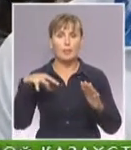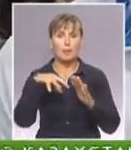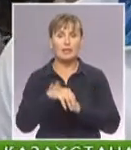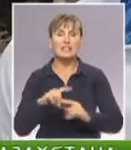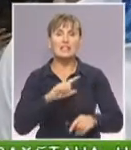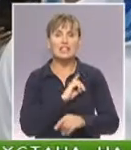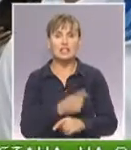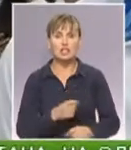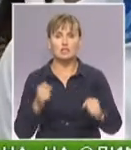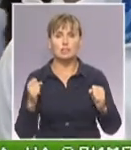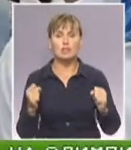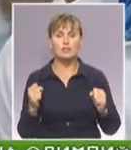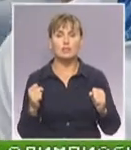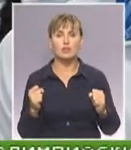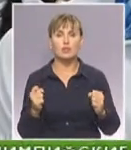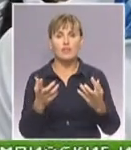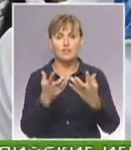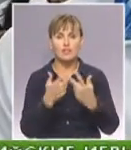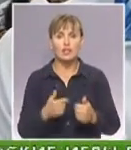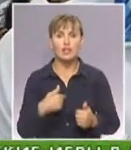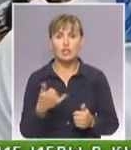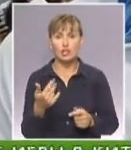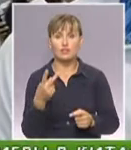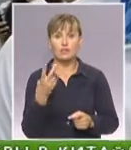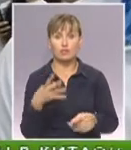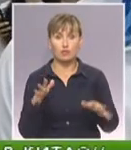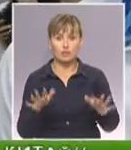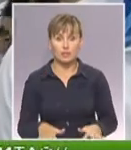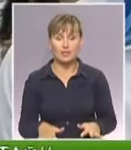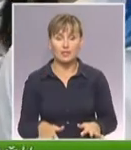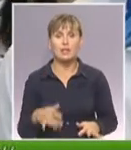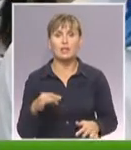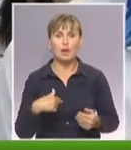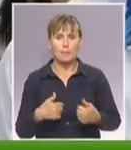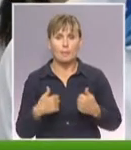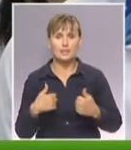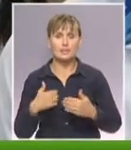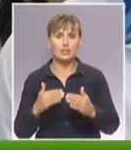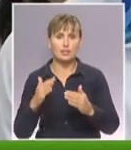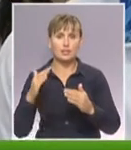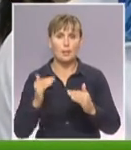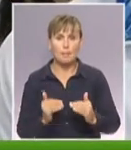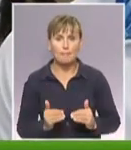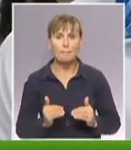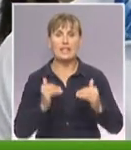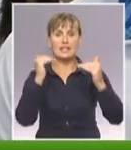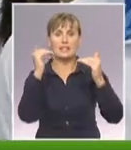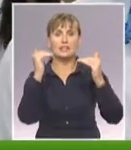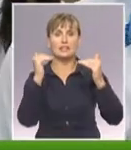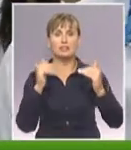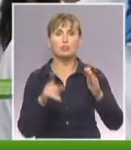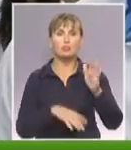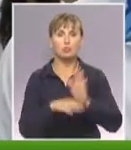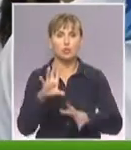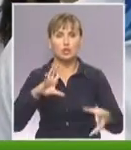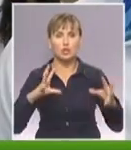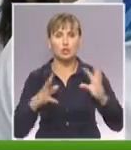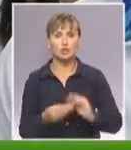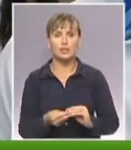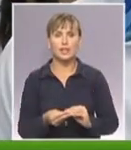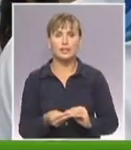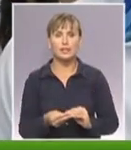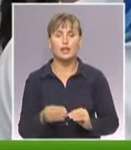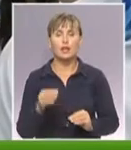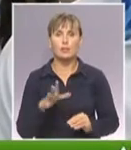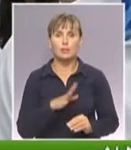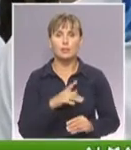спортсменов. В рейтинге сейчас я 24-й, и я постараюсь поднять свой рейтинг, чтобы улучшить результаты и просто